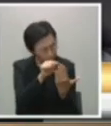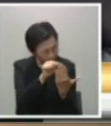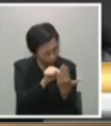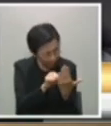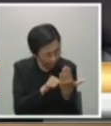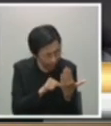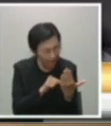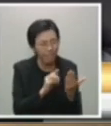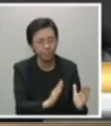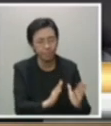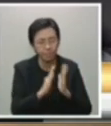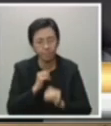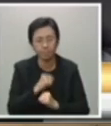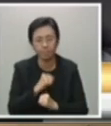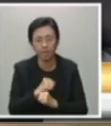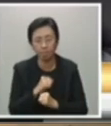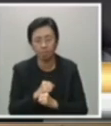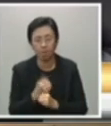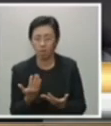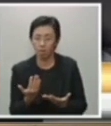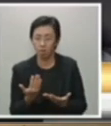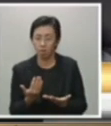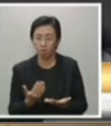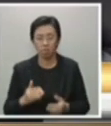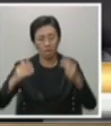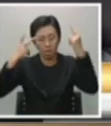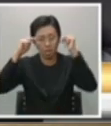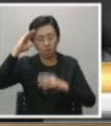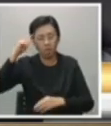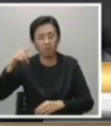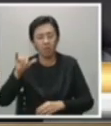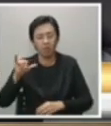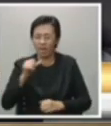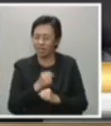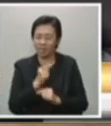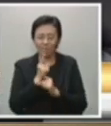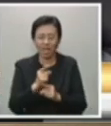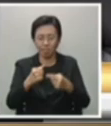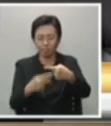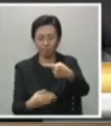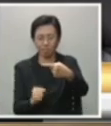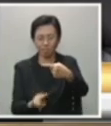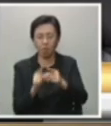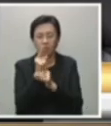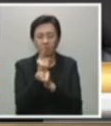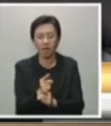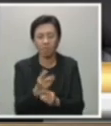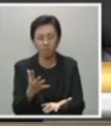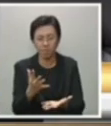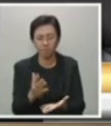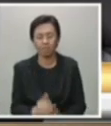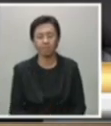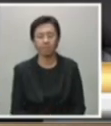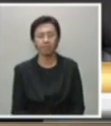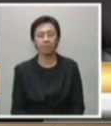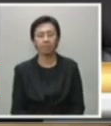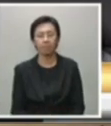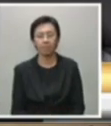แต่พลเอกประยุทธ์กลับทำตัวไม่เป็นตัวอย่างตามค่านิยมที่ตนเองเขียนขึ้นมาได้อย่างไรครับท่าน